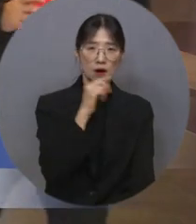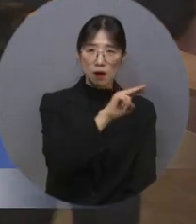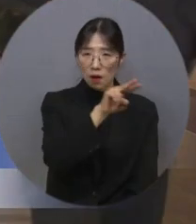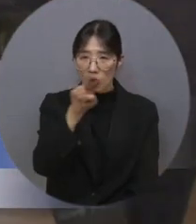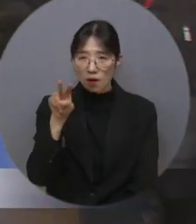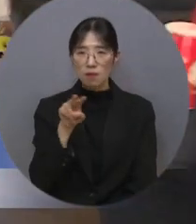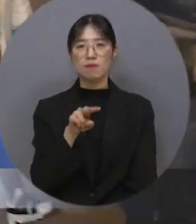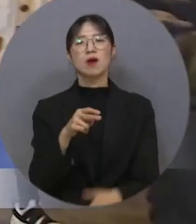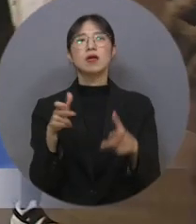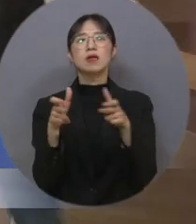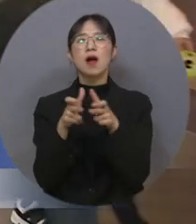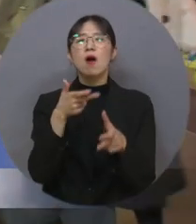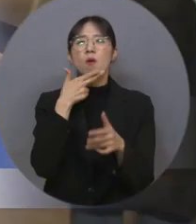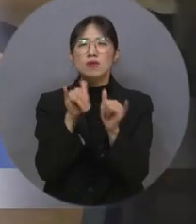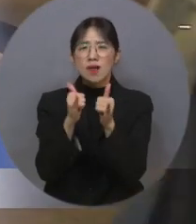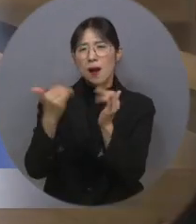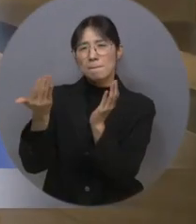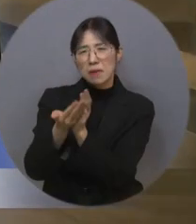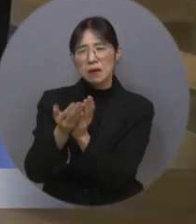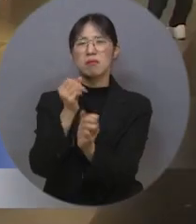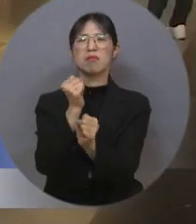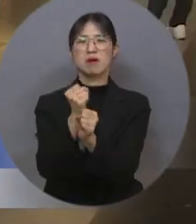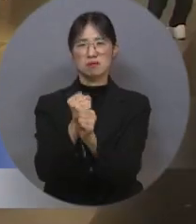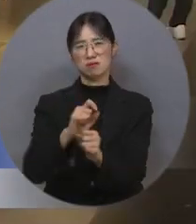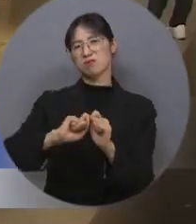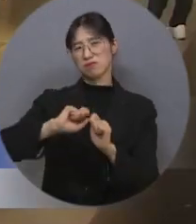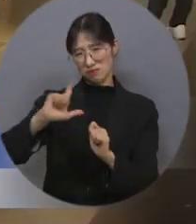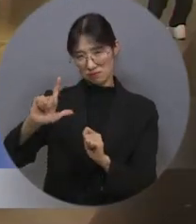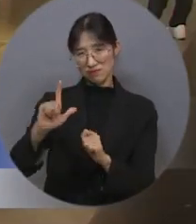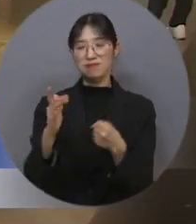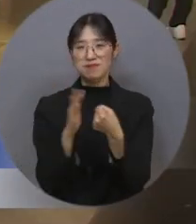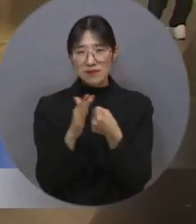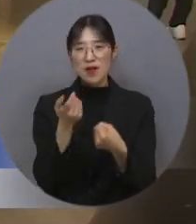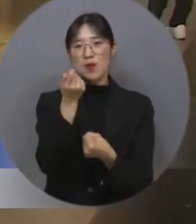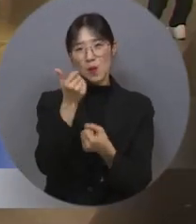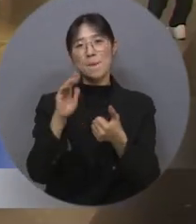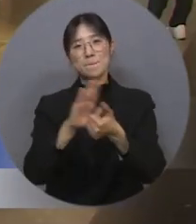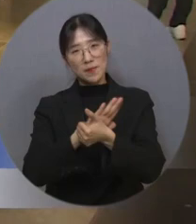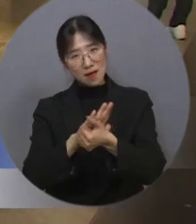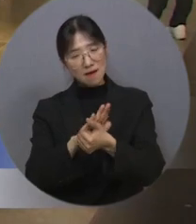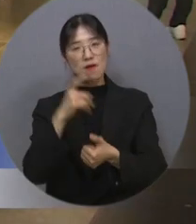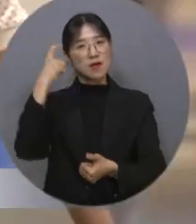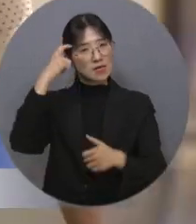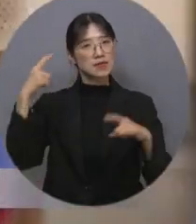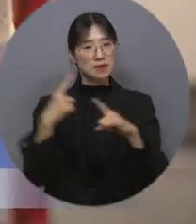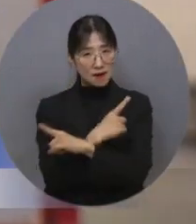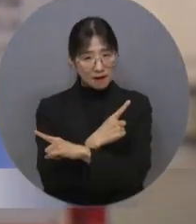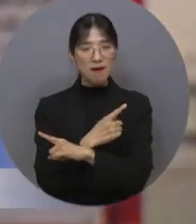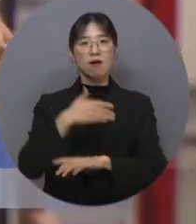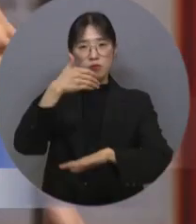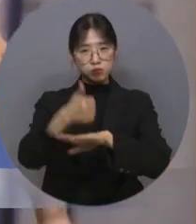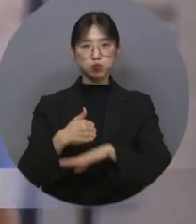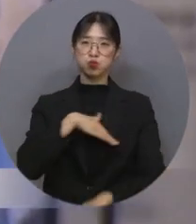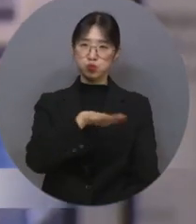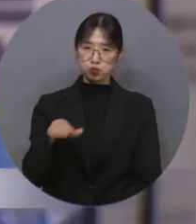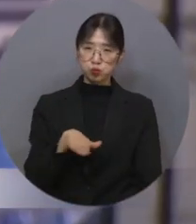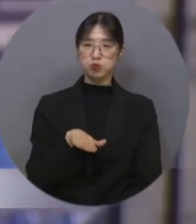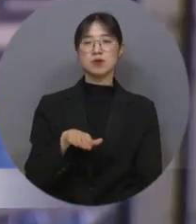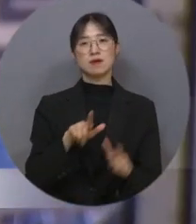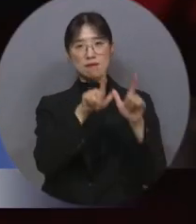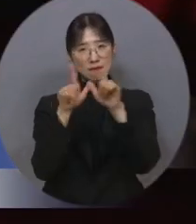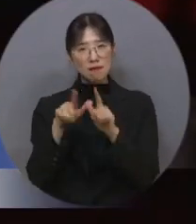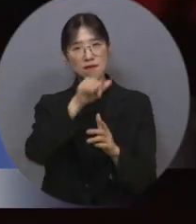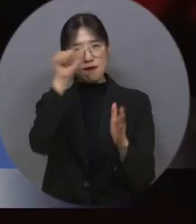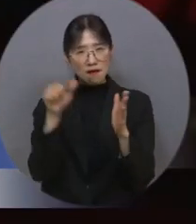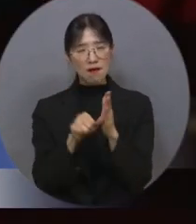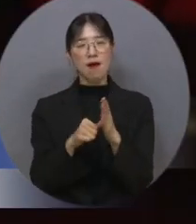비장애인에 맞춰 제작된 것들이 매우 많은데요 조그만 배려와 이에 따른 인식의 전환이 우리의 삶을 보다 안전하게